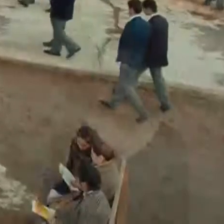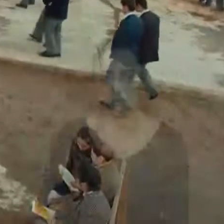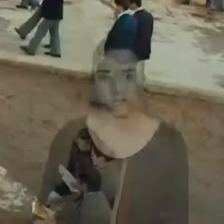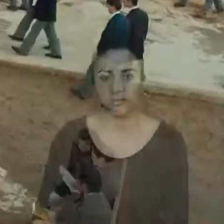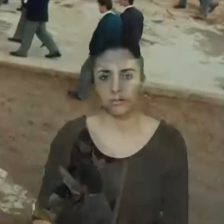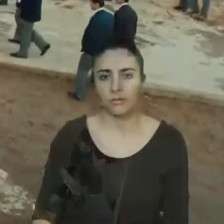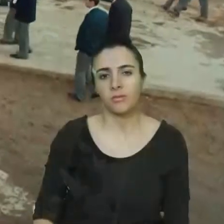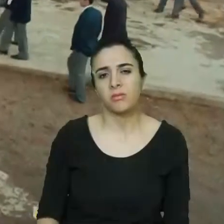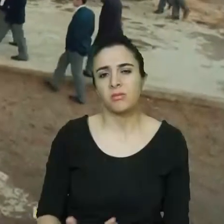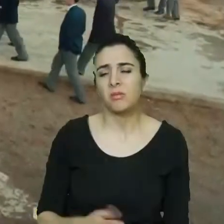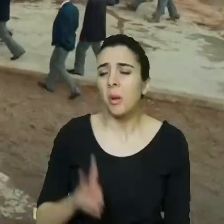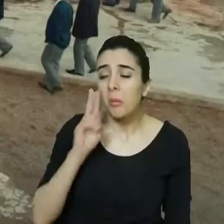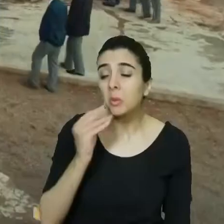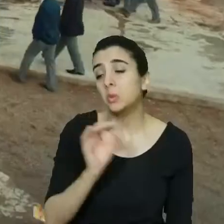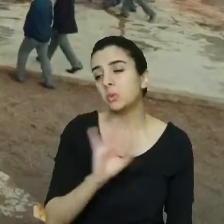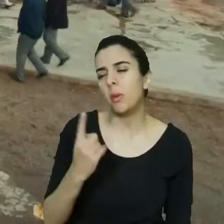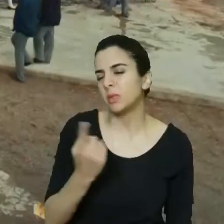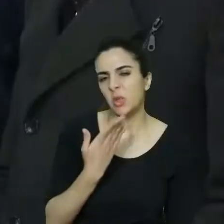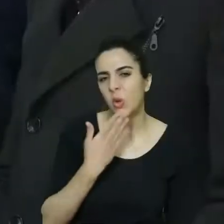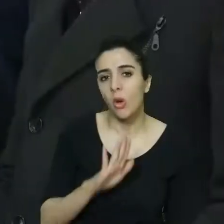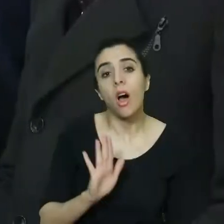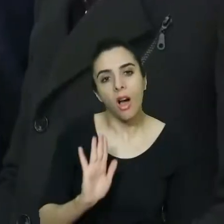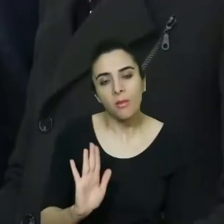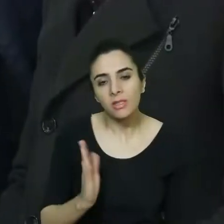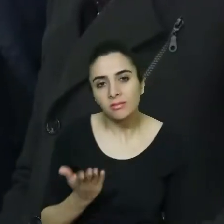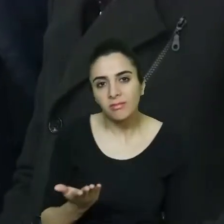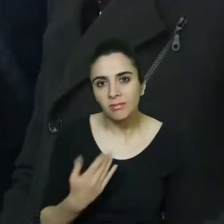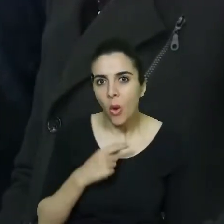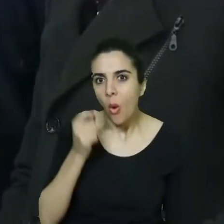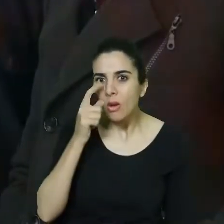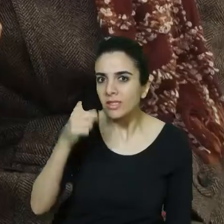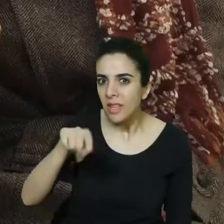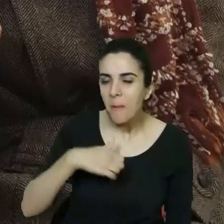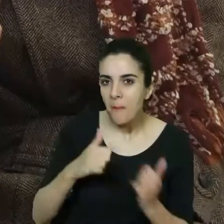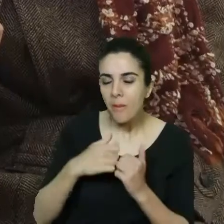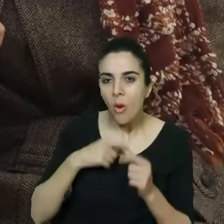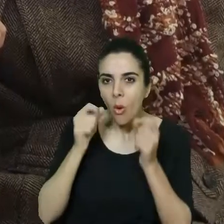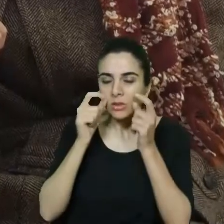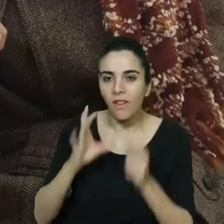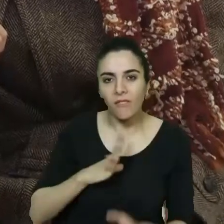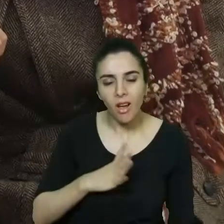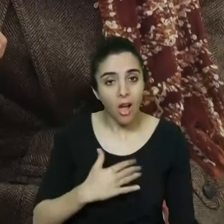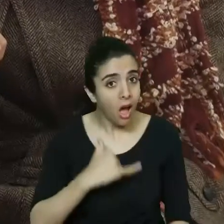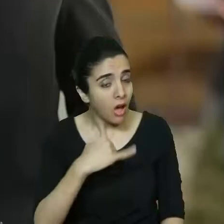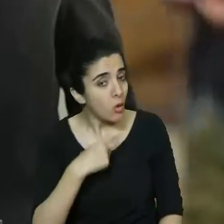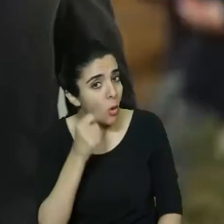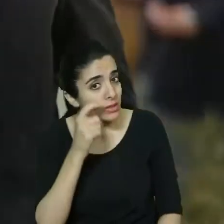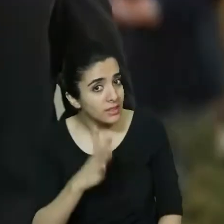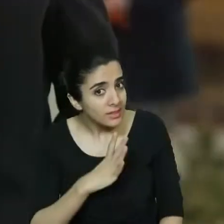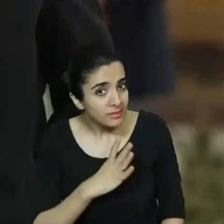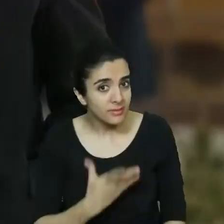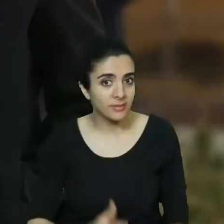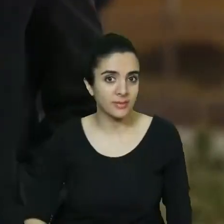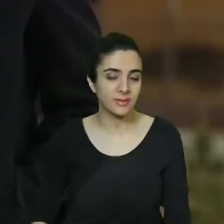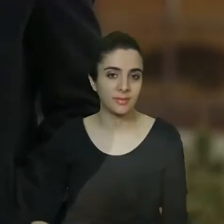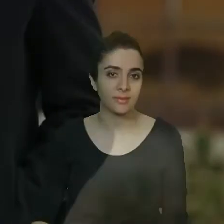bahçesi. Yani öyle çok da özlenecek bir yanı yok galiba. Ama yine de özlemişim, sizi özlemişim. Merve Cevat'a gözlerini dikmiş. Kahramanla